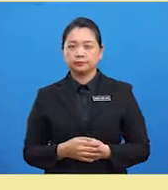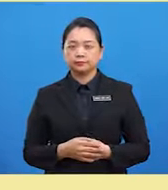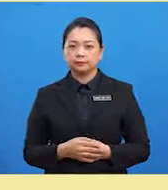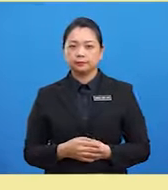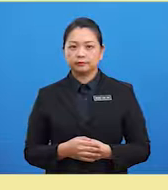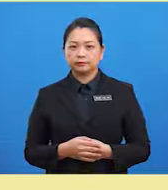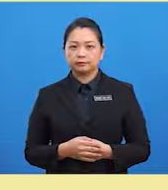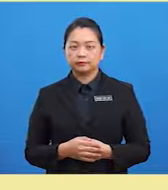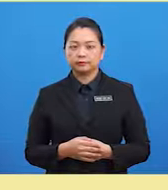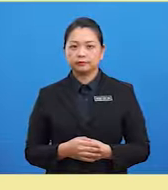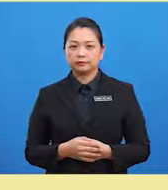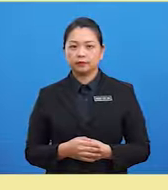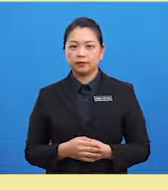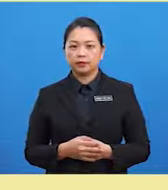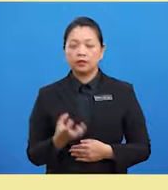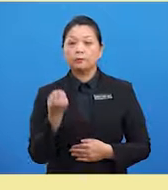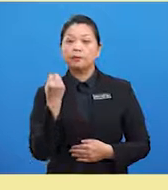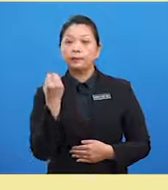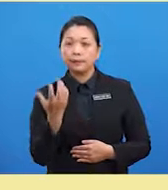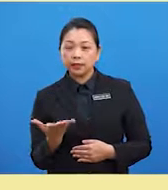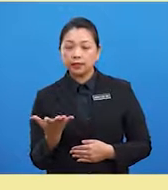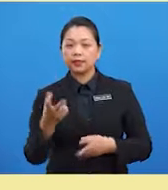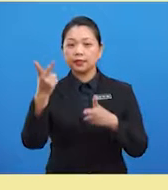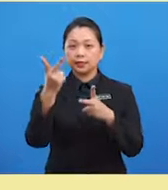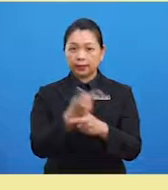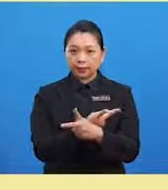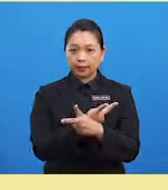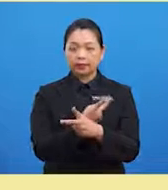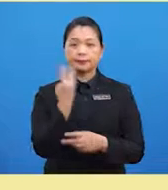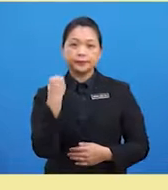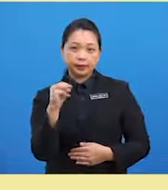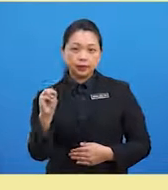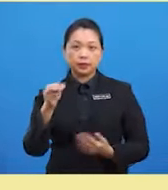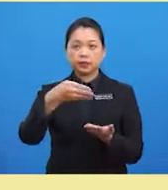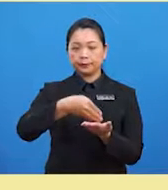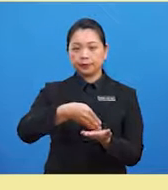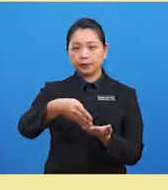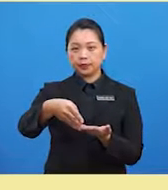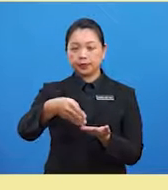Lagi, berapa kali mereka membeli?